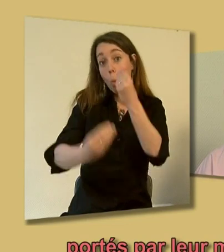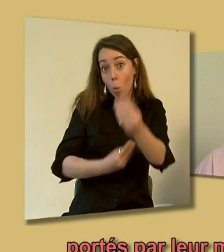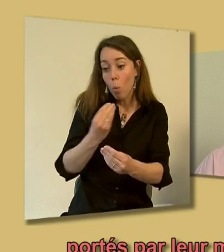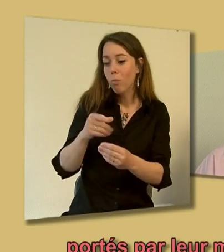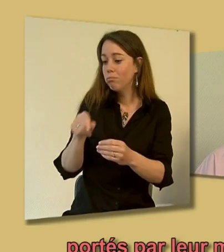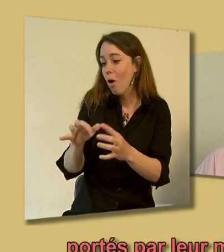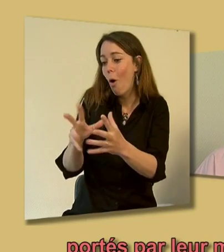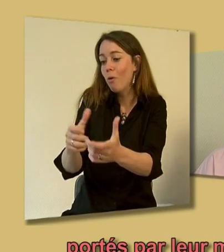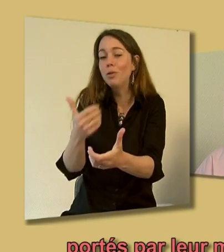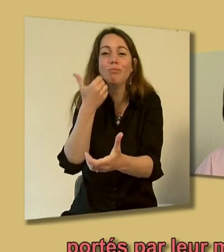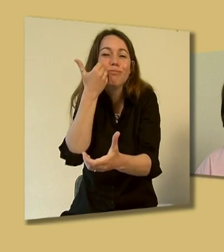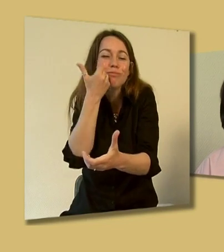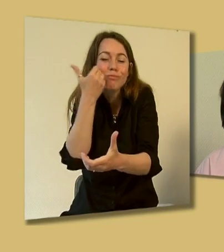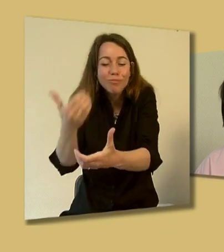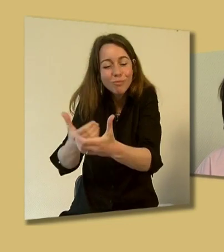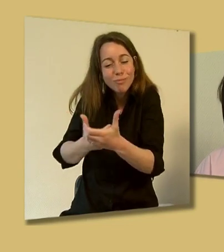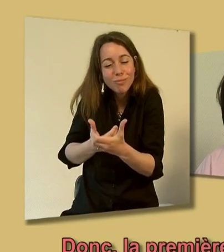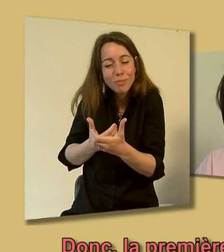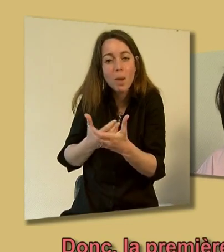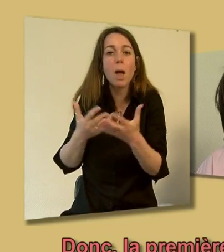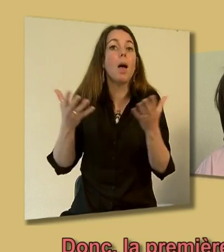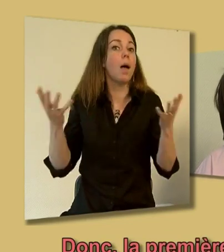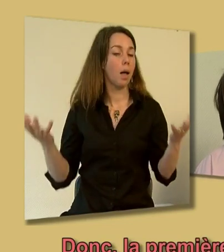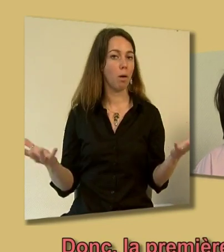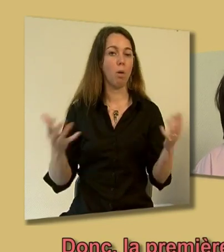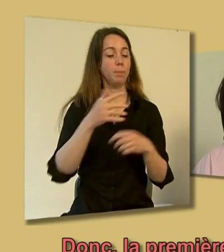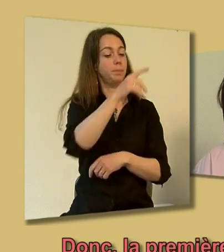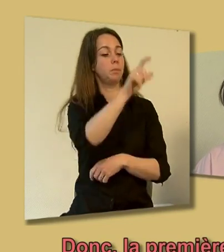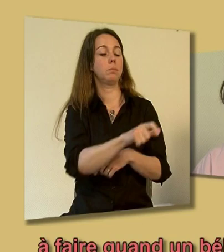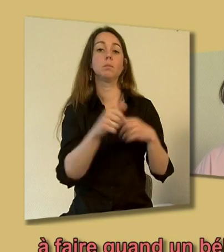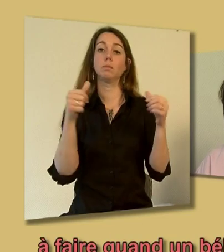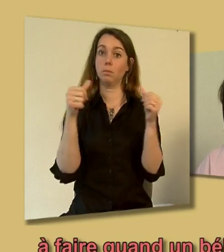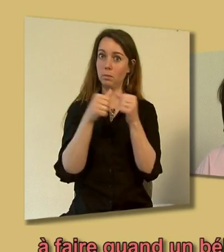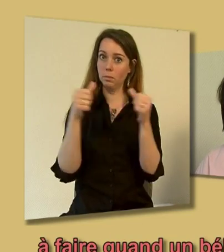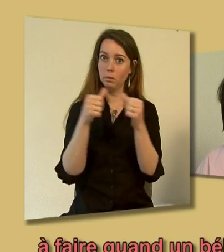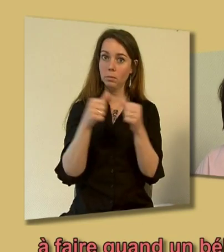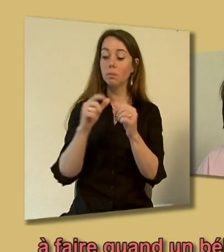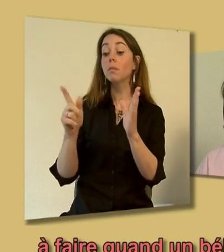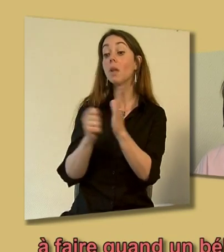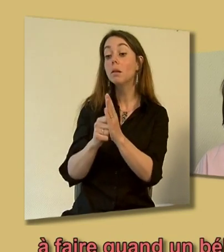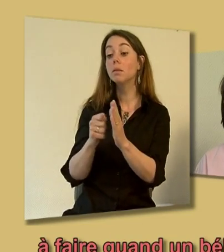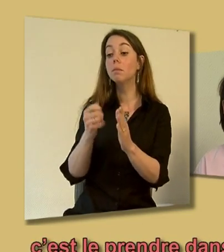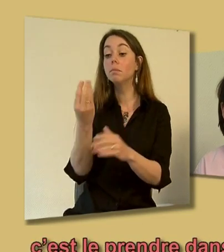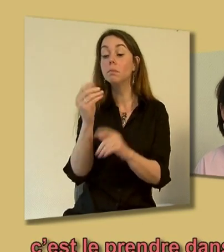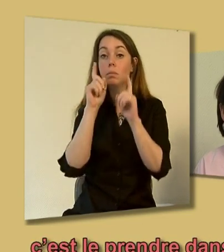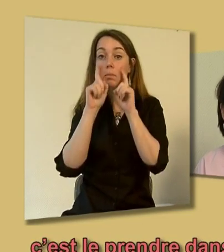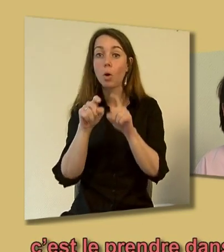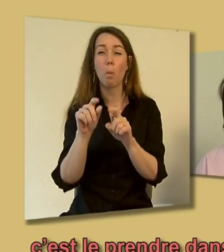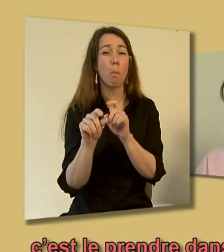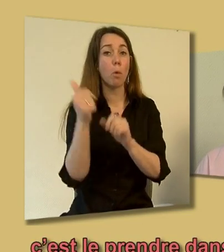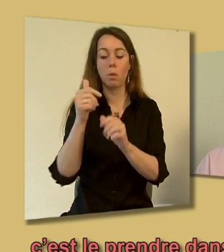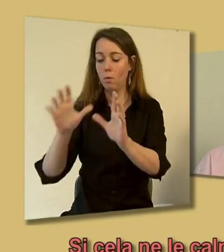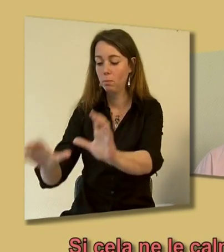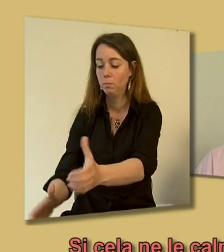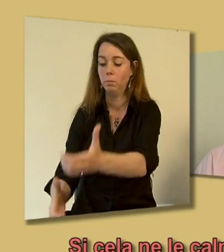d'être câliné, porté par sa maman. Donc, la première chose à faire quand un bébé pleure, c'est de le prendre dans ses bras.